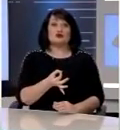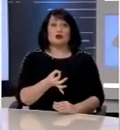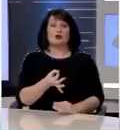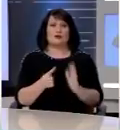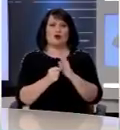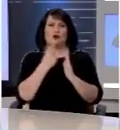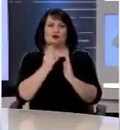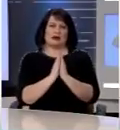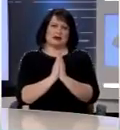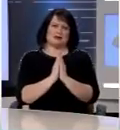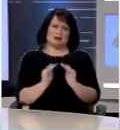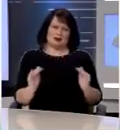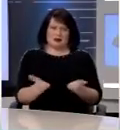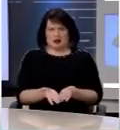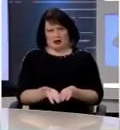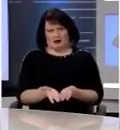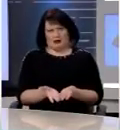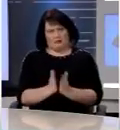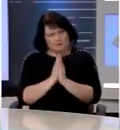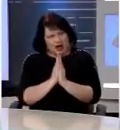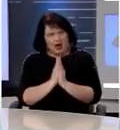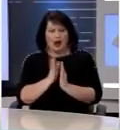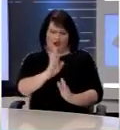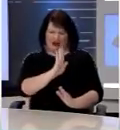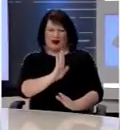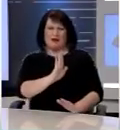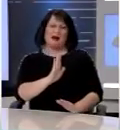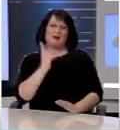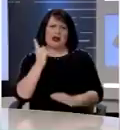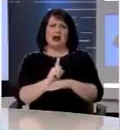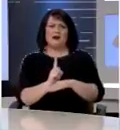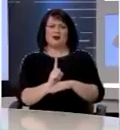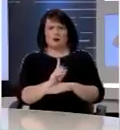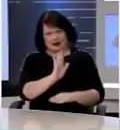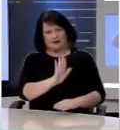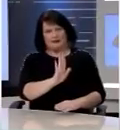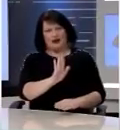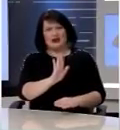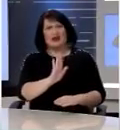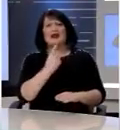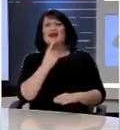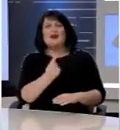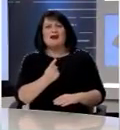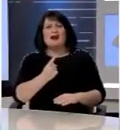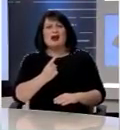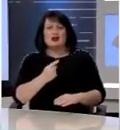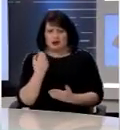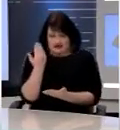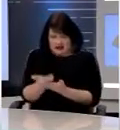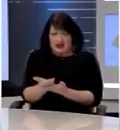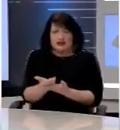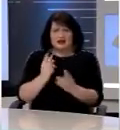Ήσυχα, παρακαλώ. Αν νομίζετε... Παρακαλώ ένα λεπτό, κύριε Πρωθυπουργέ. Ζητήθηκαν απαντήσεις